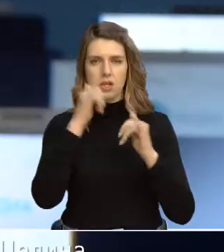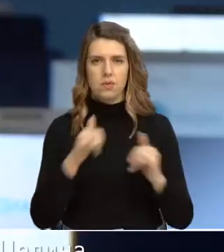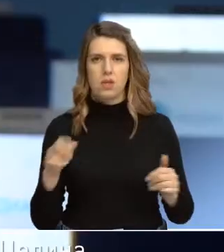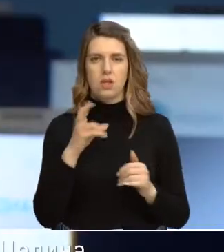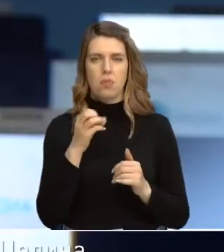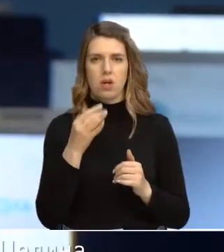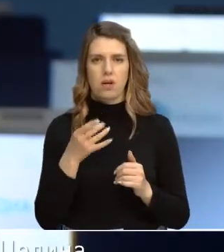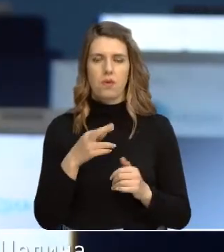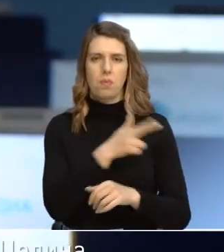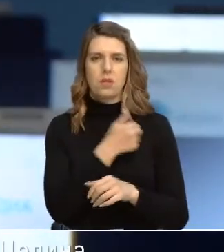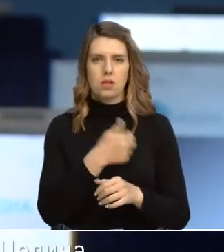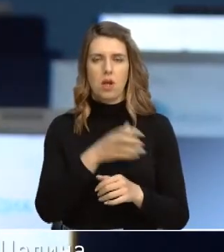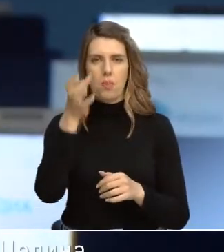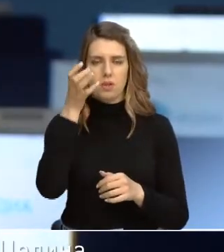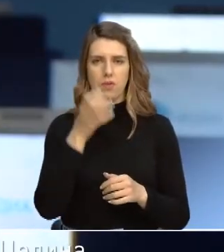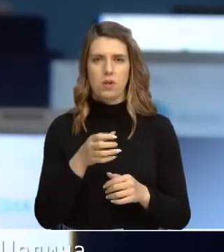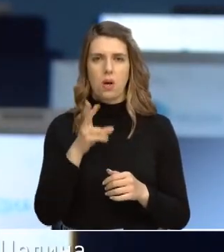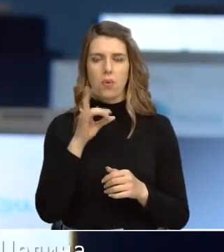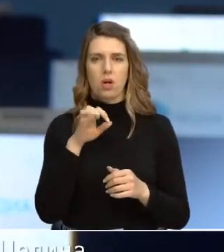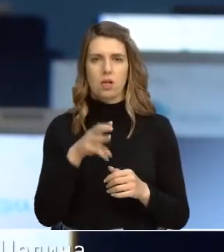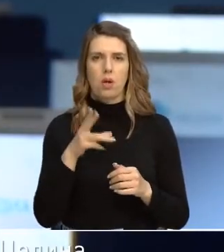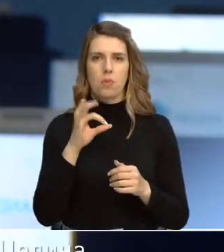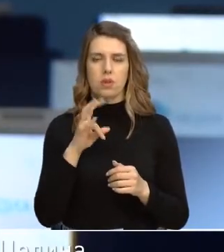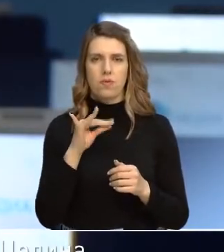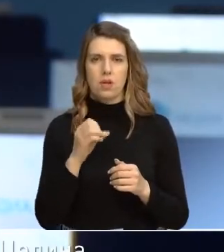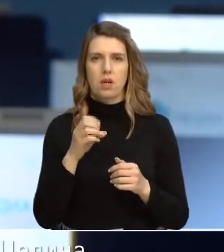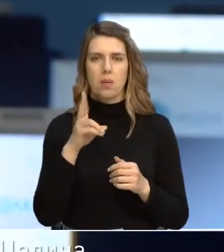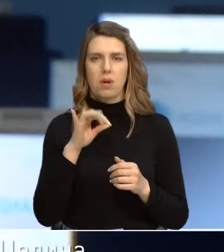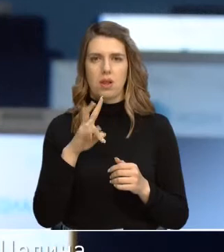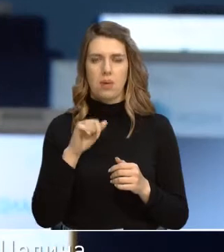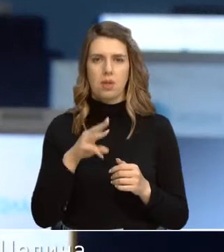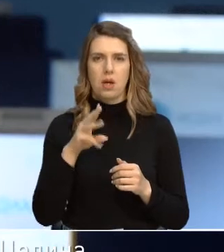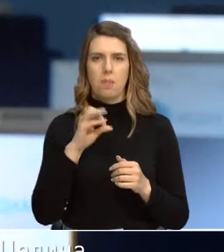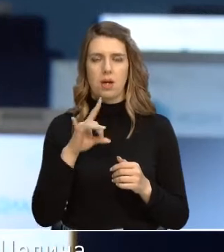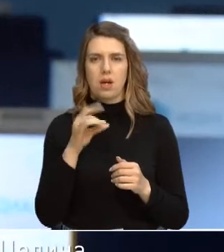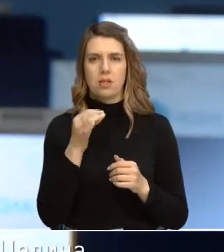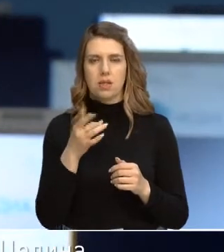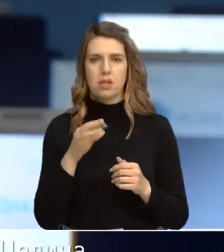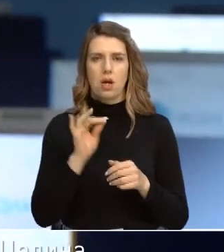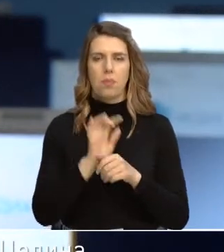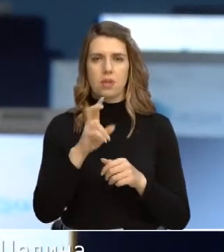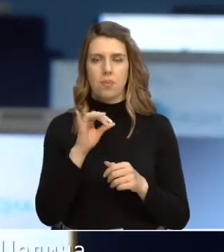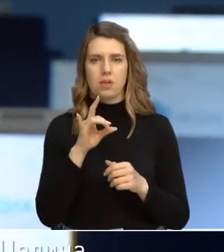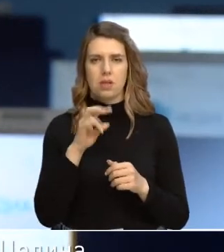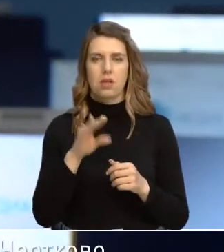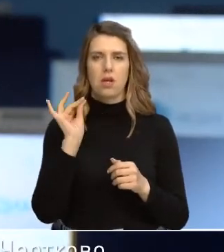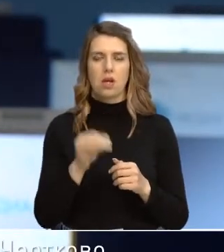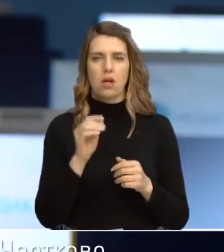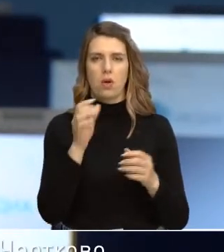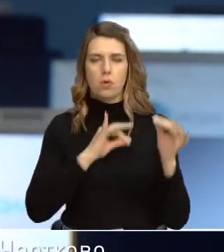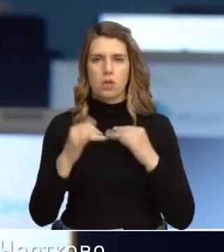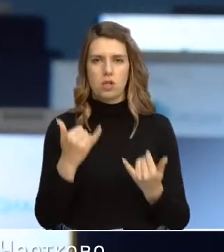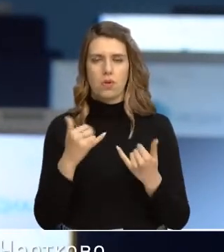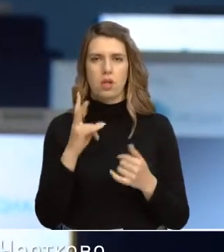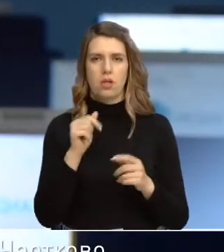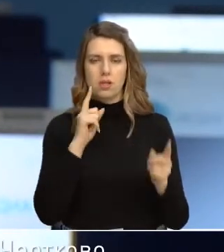Развитие демографии, медицины, образование. Проект постановления Донского парламента о мерах по реализации послания президента России обсудили